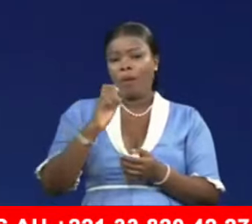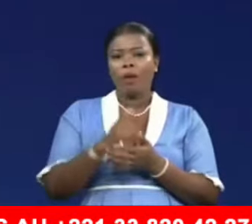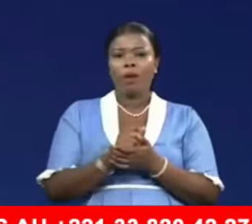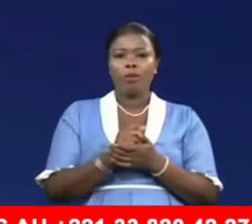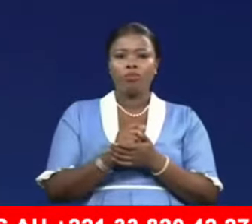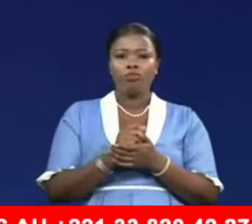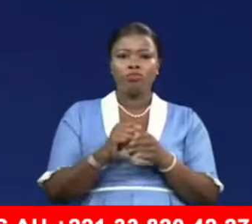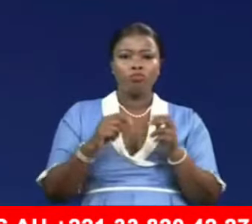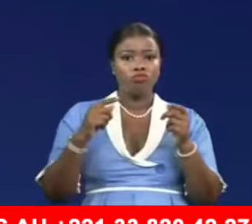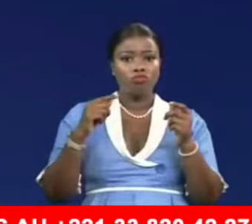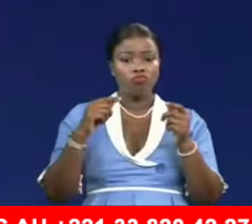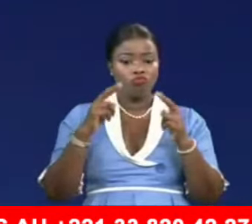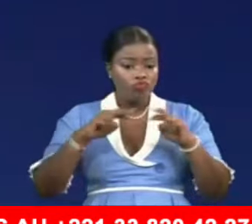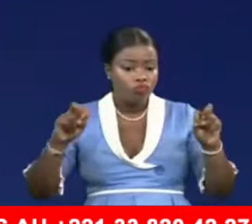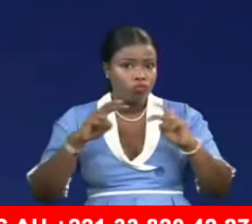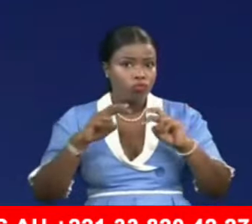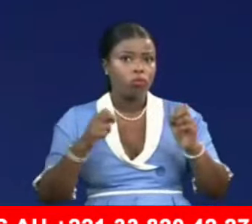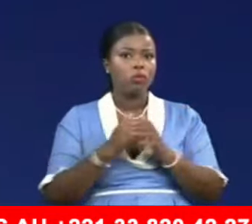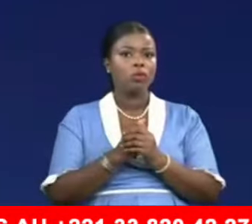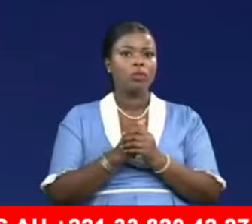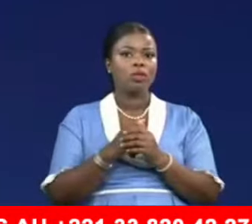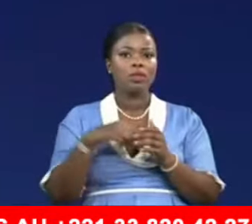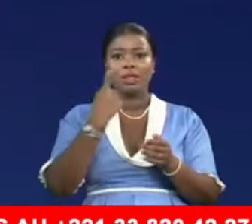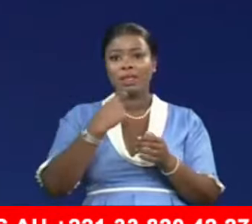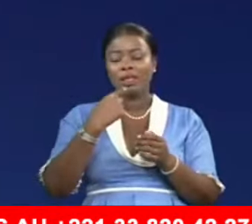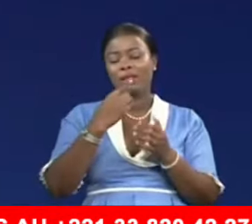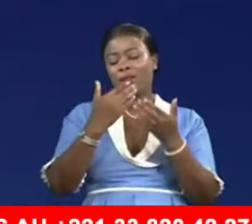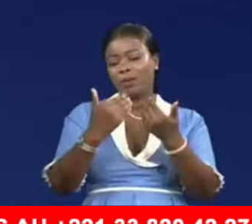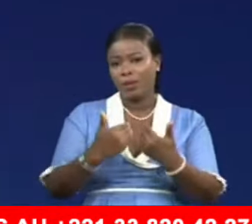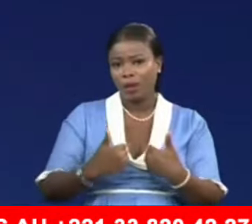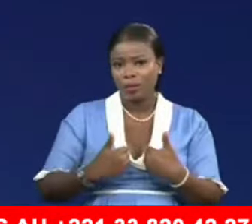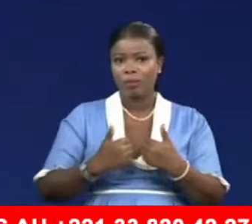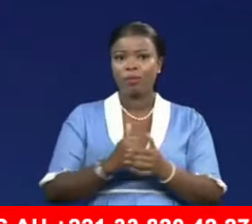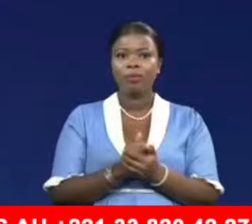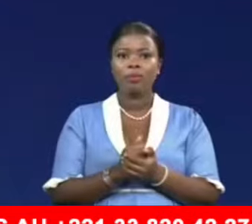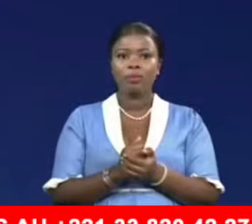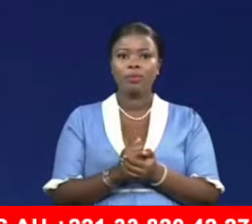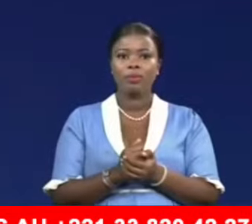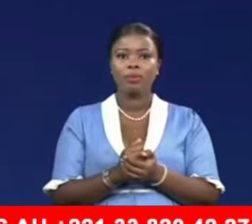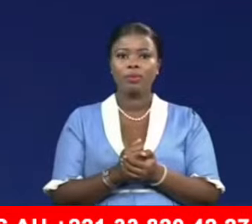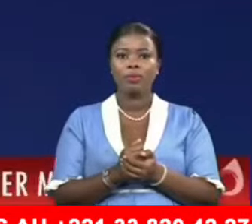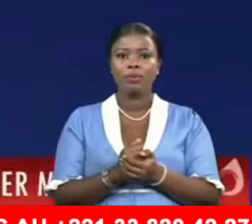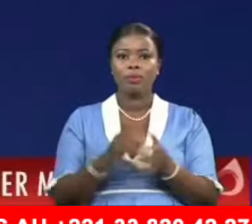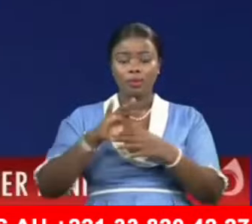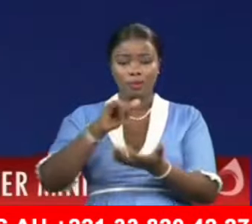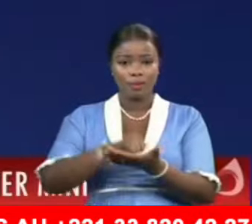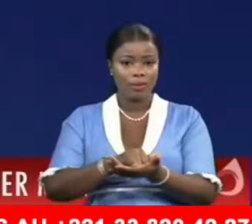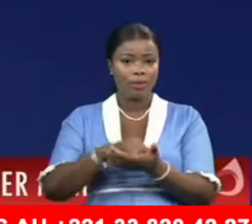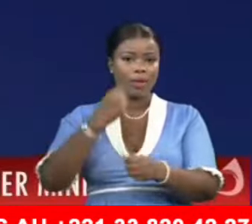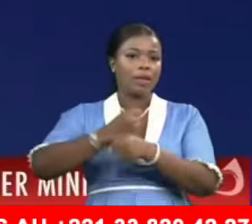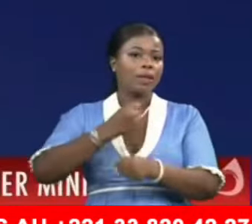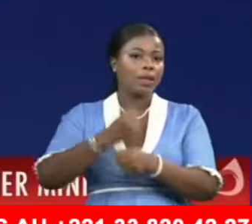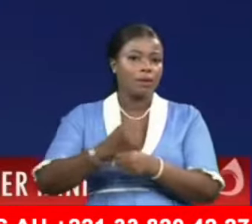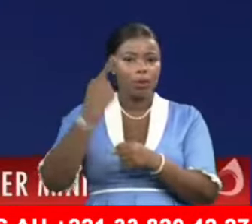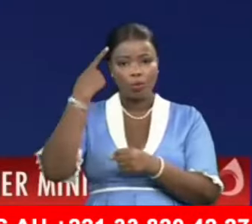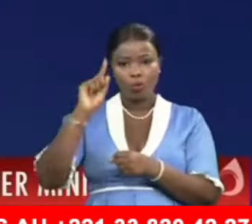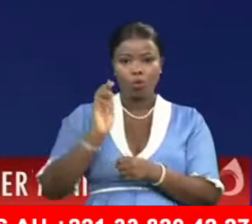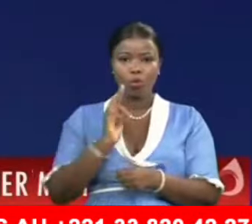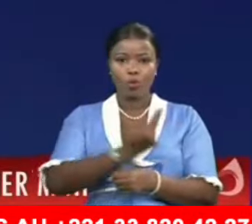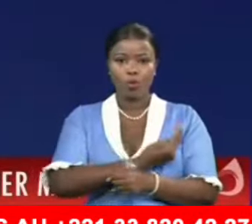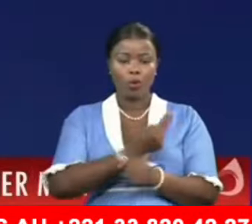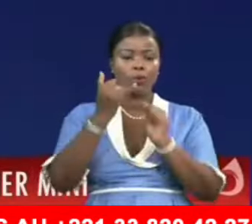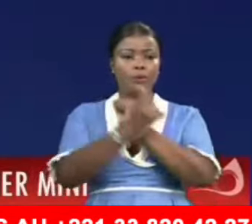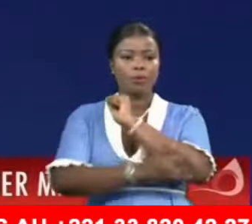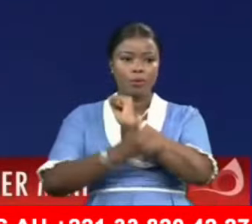diagnostic stratégique qui a découler de ce travail pour notre pays pourrait se